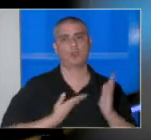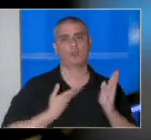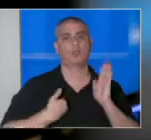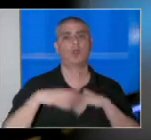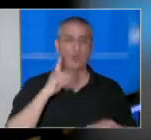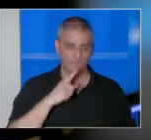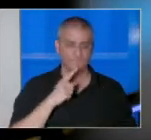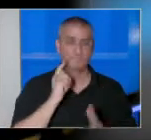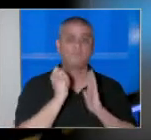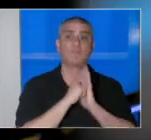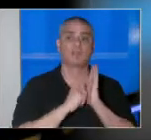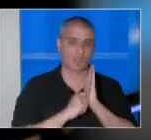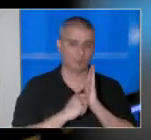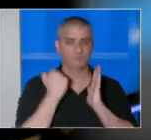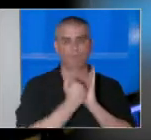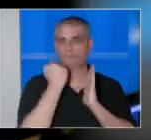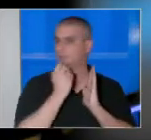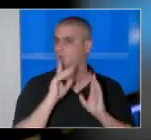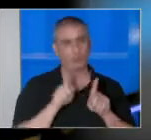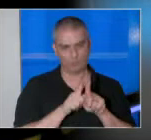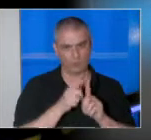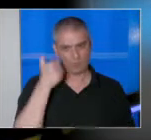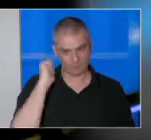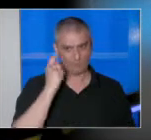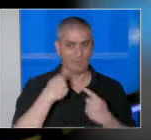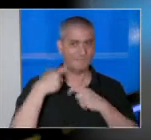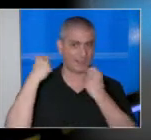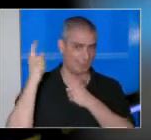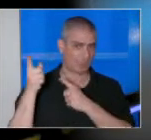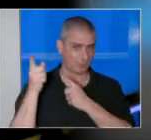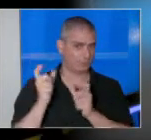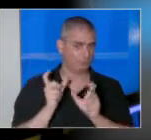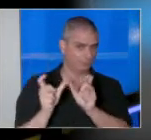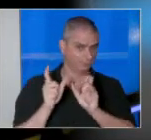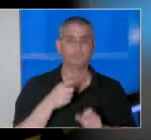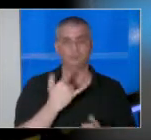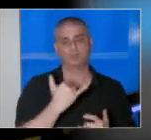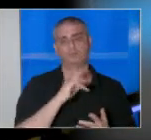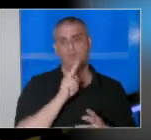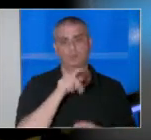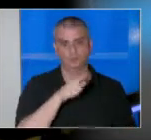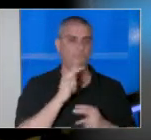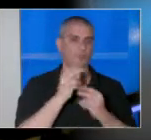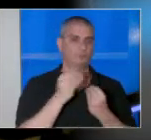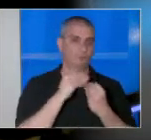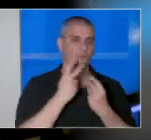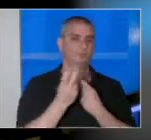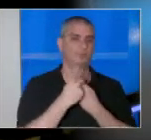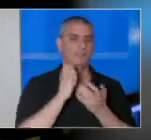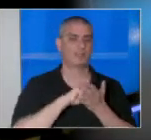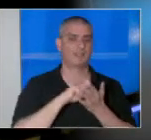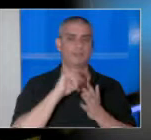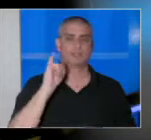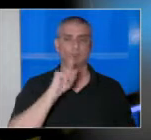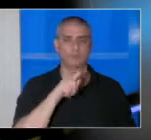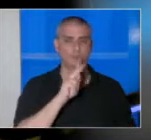הנדרש, והתקנות עברו, לא כמו שאתמול בוועדת החינוך, הן לא עברו. עכשיו לנושא הזה ולנושאים נוספים, מצטרף אלינו כתבנו יניר